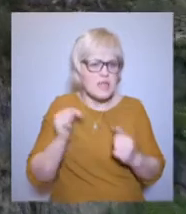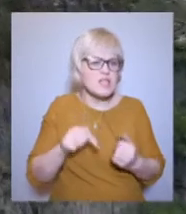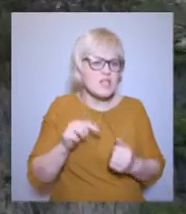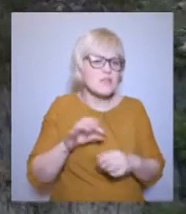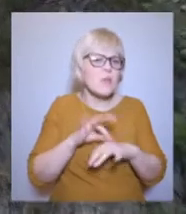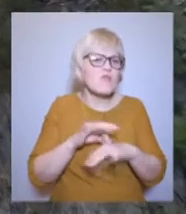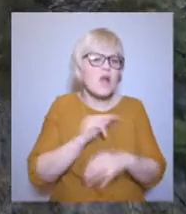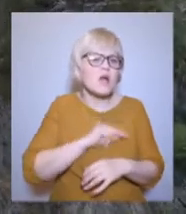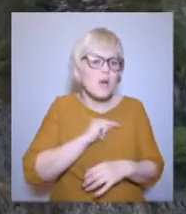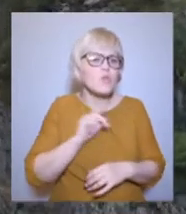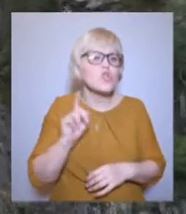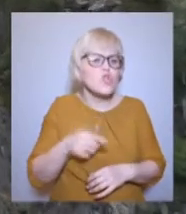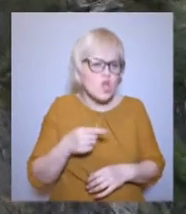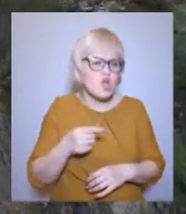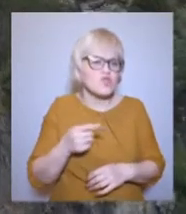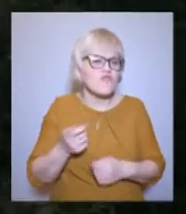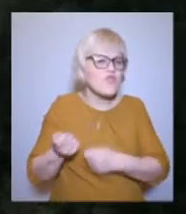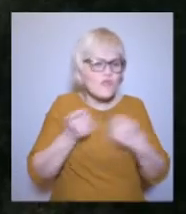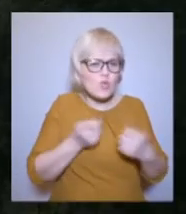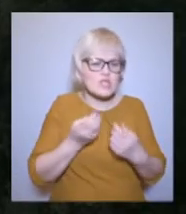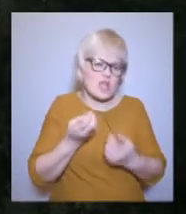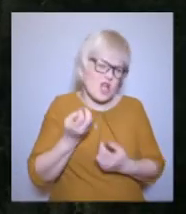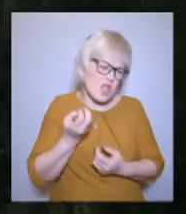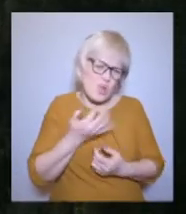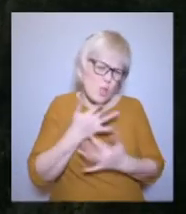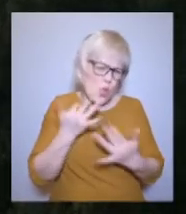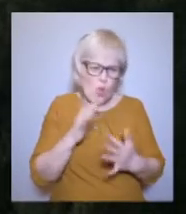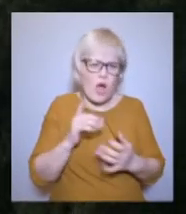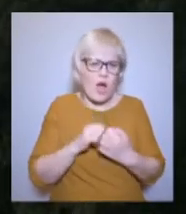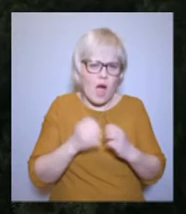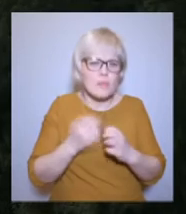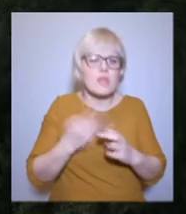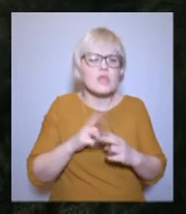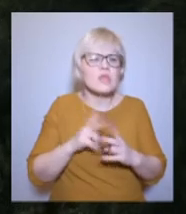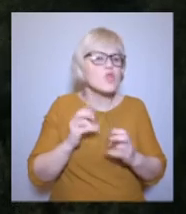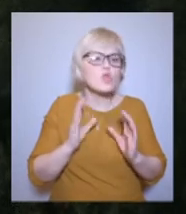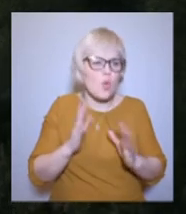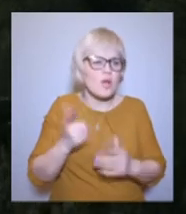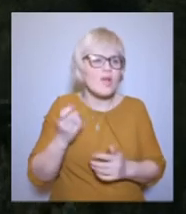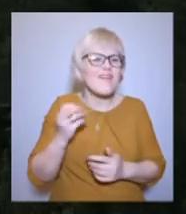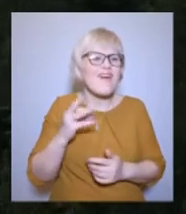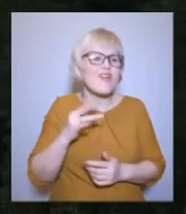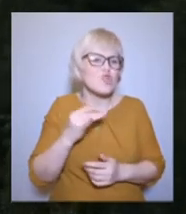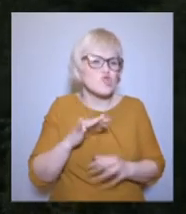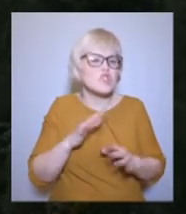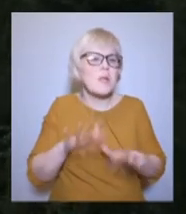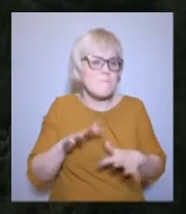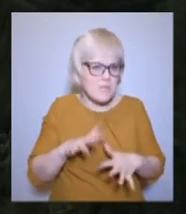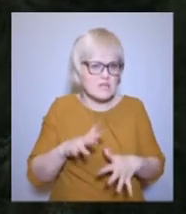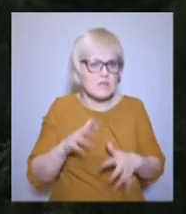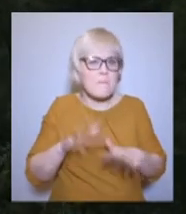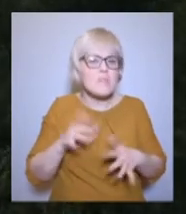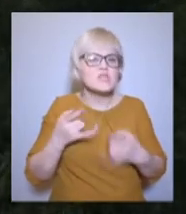То есть вот такие достаточно интересные камни. Проводились работы, какие-то опробования проводились, сколько-то там вывозили.